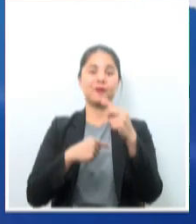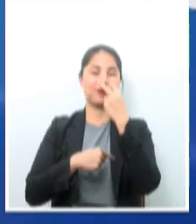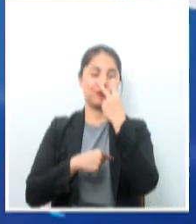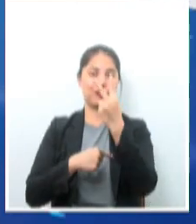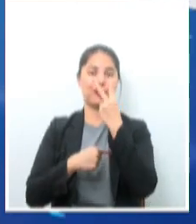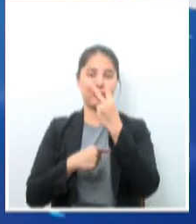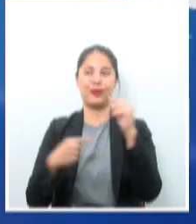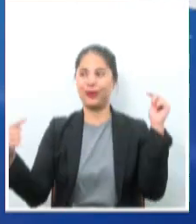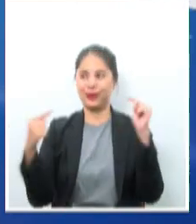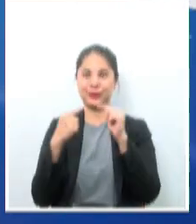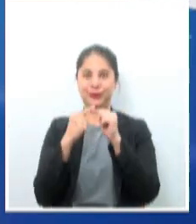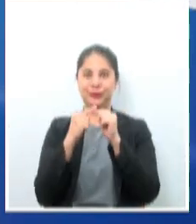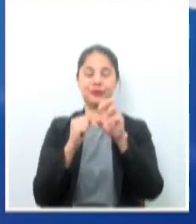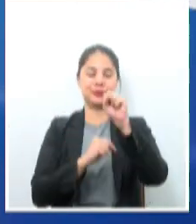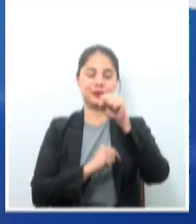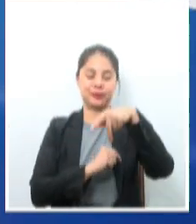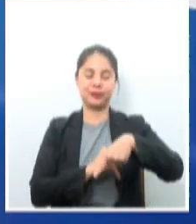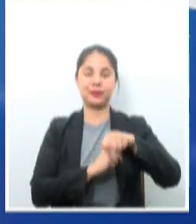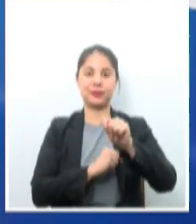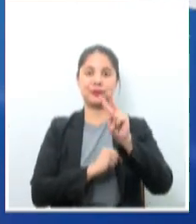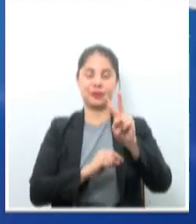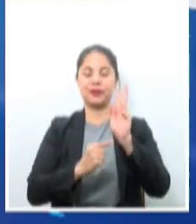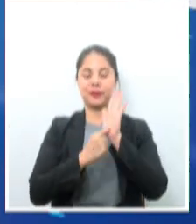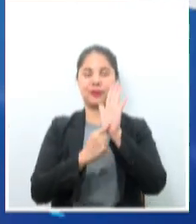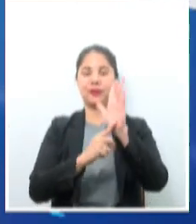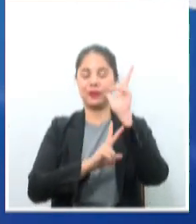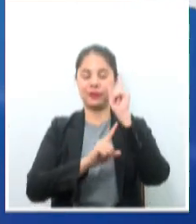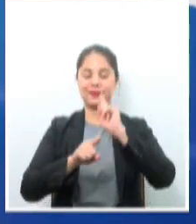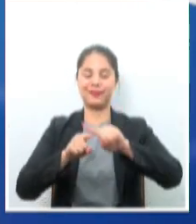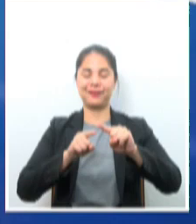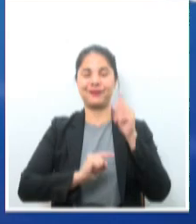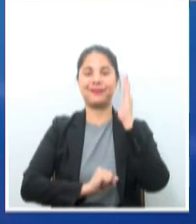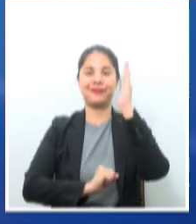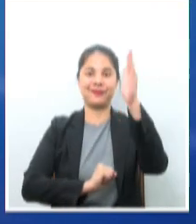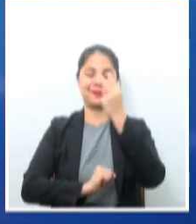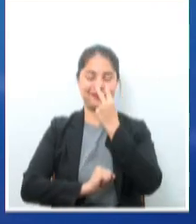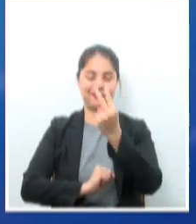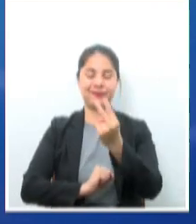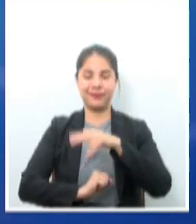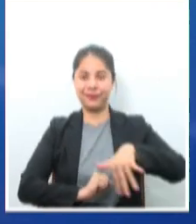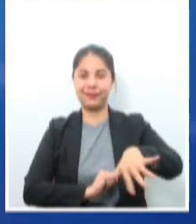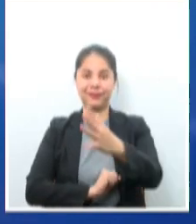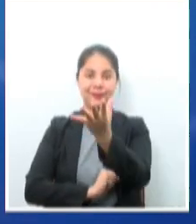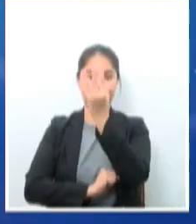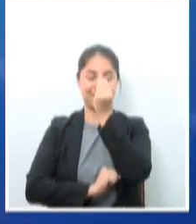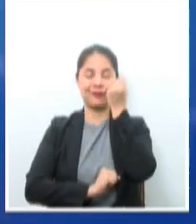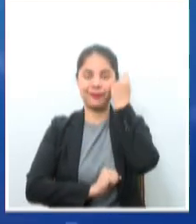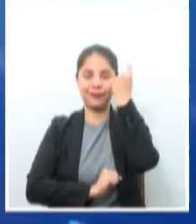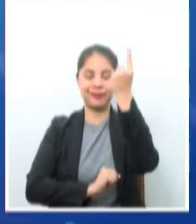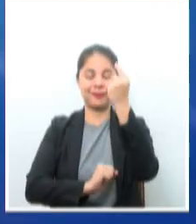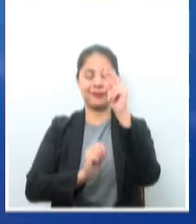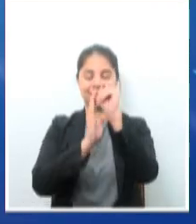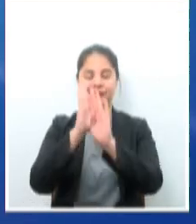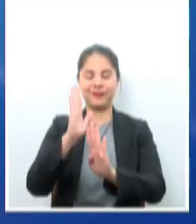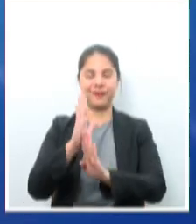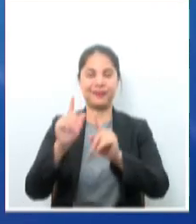และข้อสั่งการอื่นๆที่เกี่ยวข้องกับสพท.นะคะเราจะนำเสนอข้อมูลอัปเดตเสนอท่านในโอกาสต่อไปค่ะเพื่อรวมรับรู้รับทราบในการขับเคลื่อนนโยบายไปด้ว